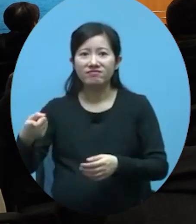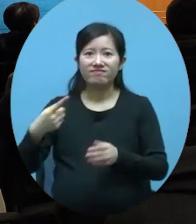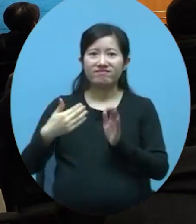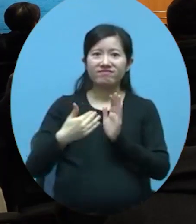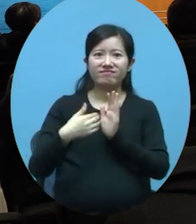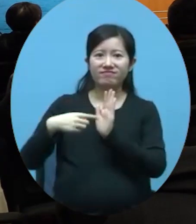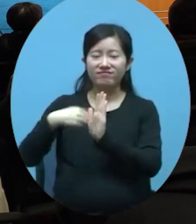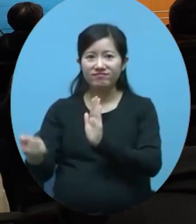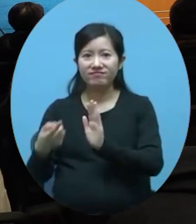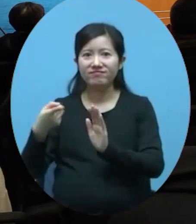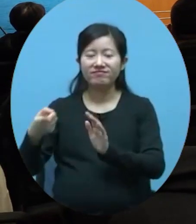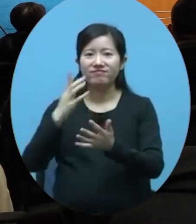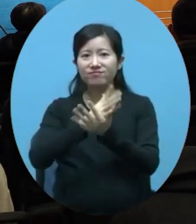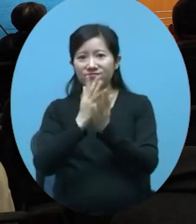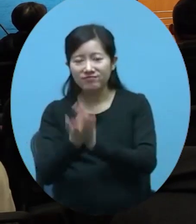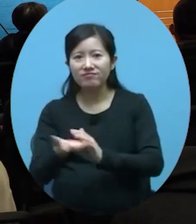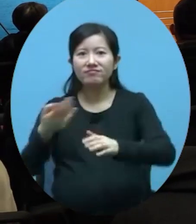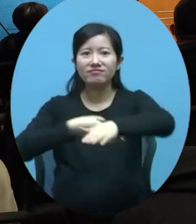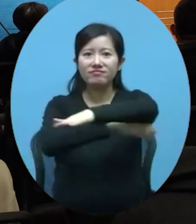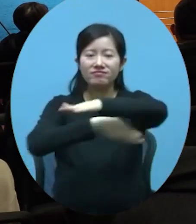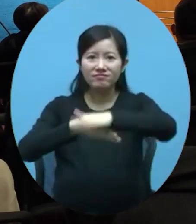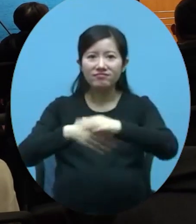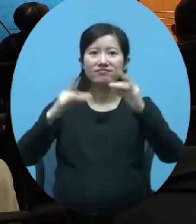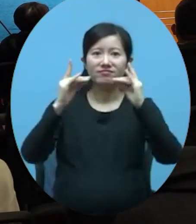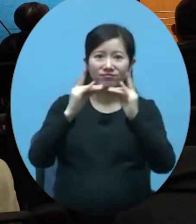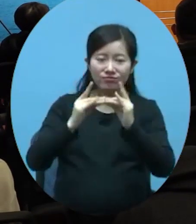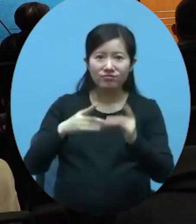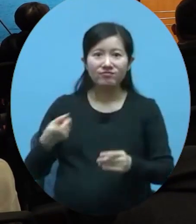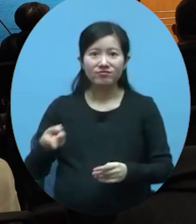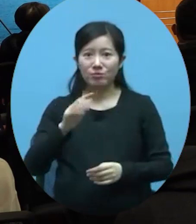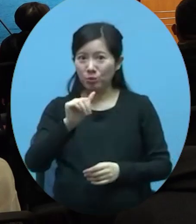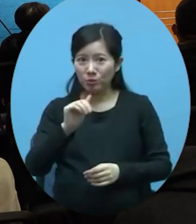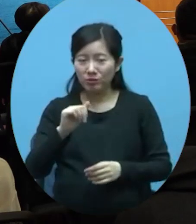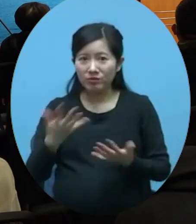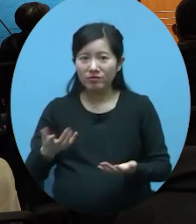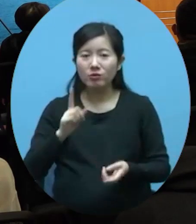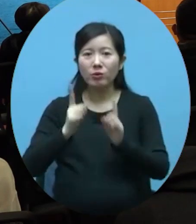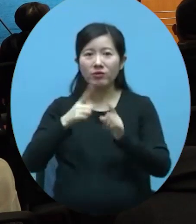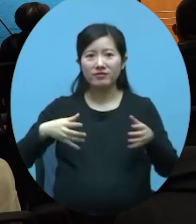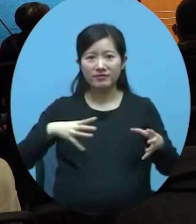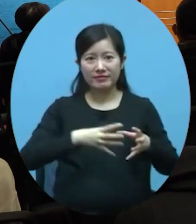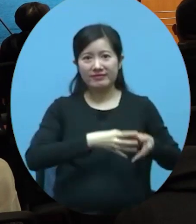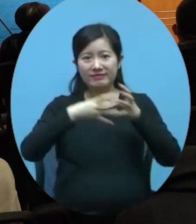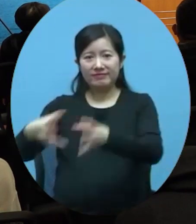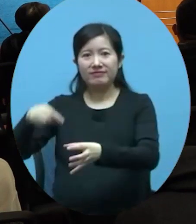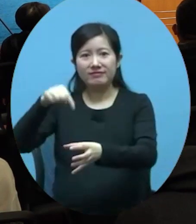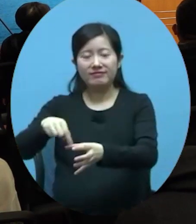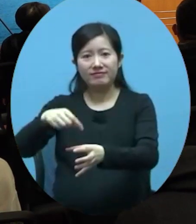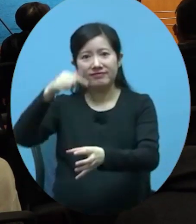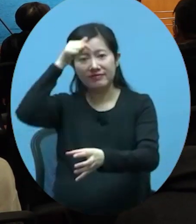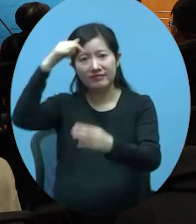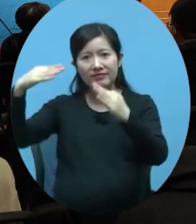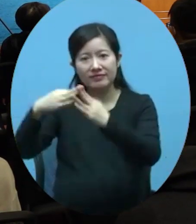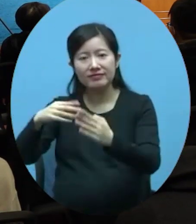施隔离病床具体的安排或者他们要去会不会集中去某一间医院有没有一些安排呢